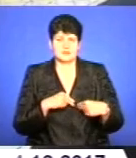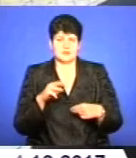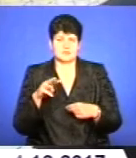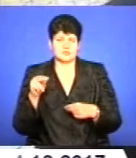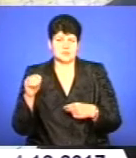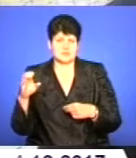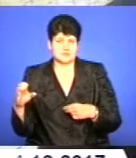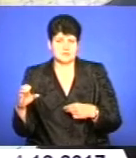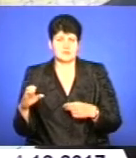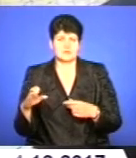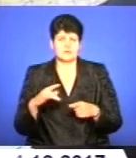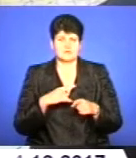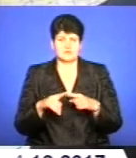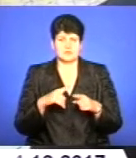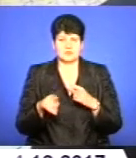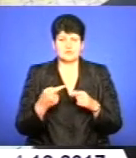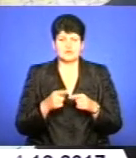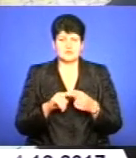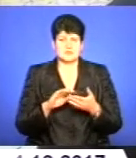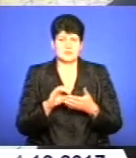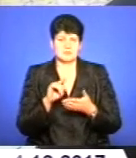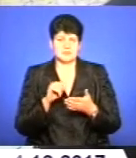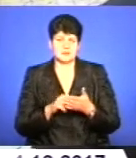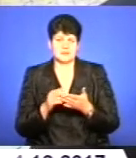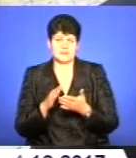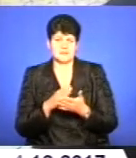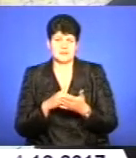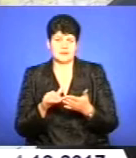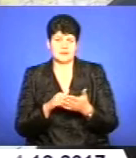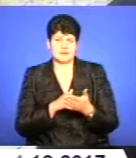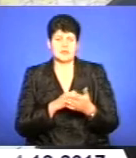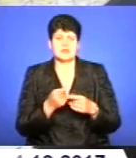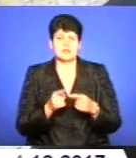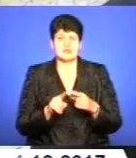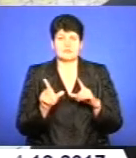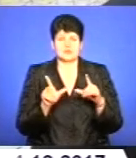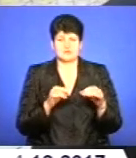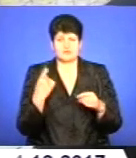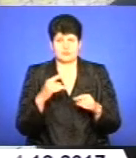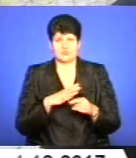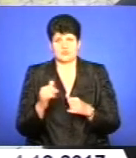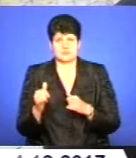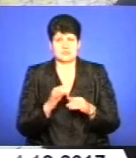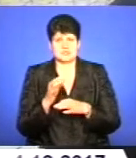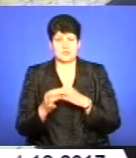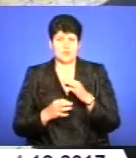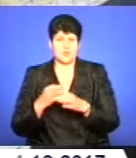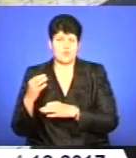оперативно ці питання регулювали, і проїзд областю був забезпечений